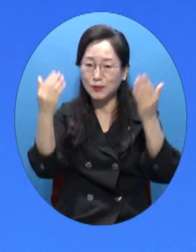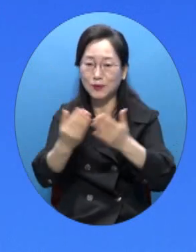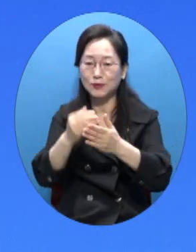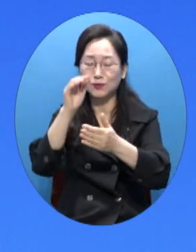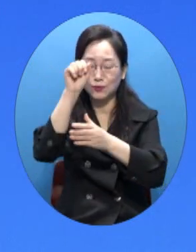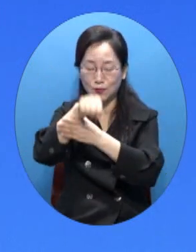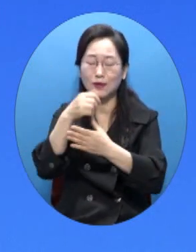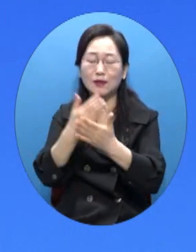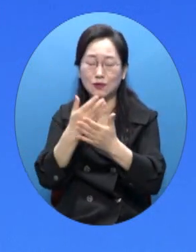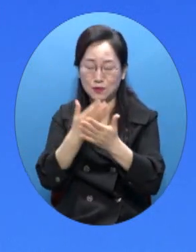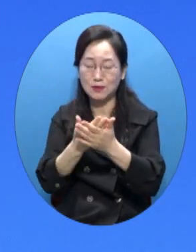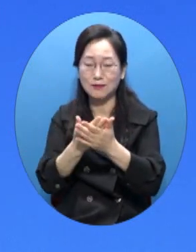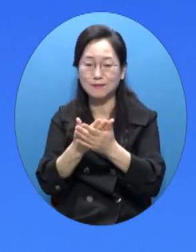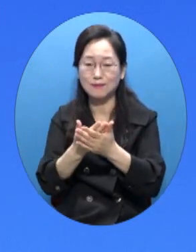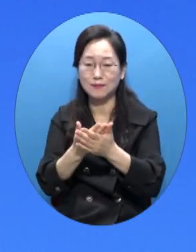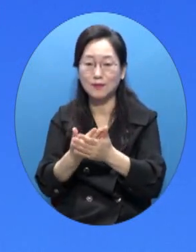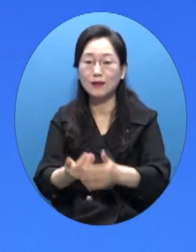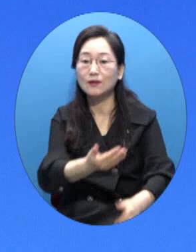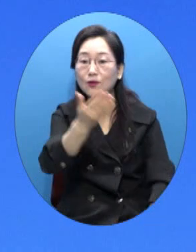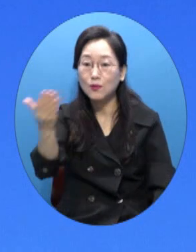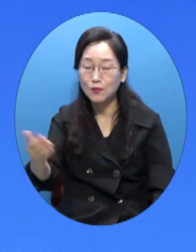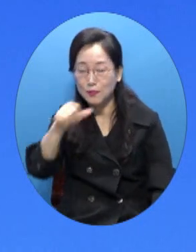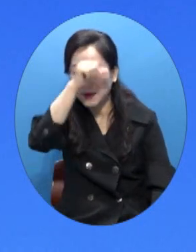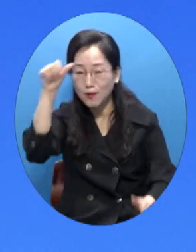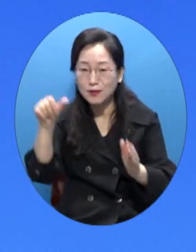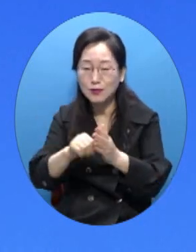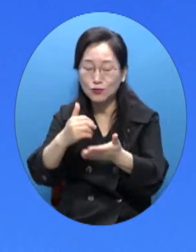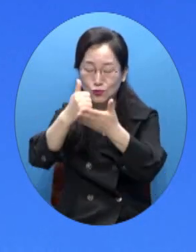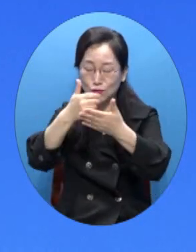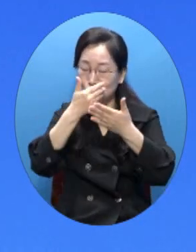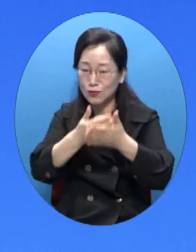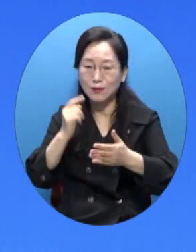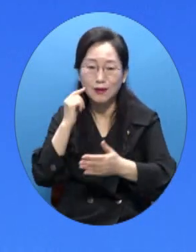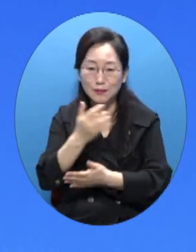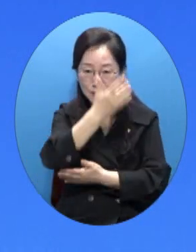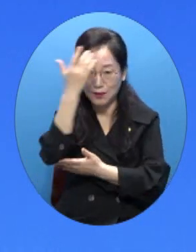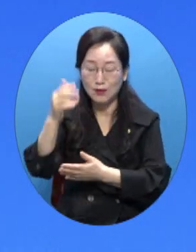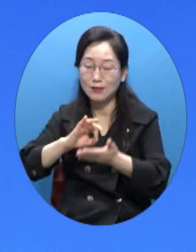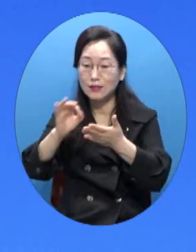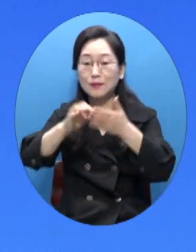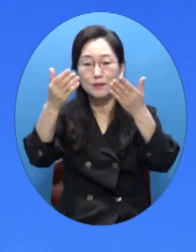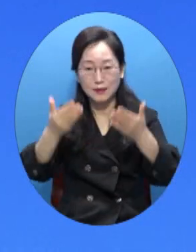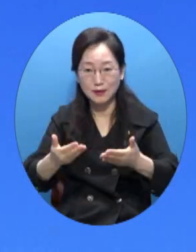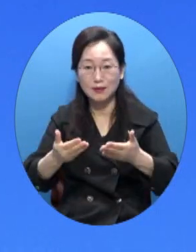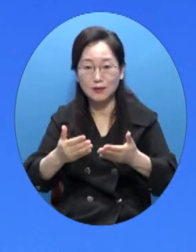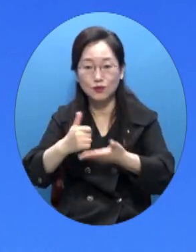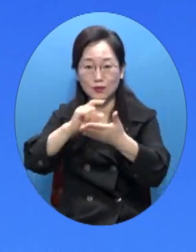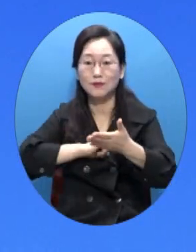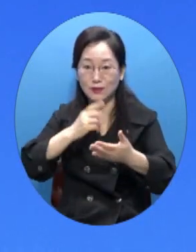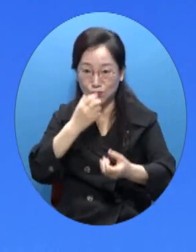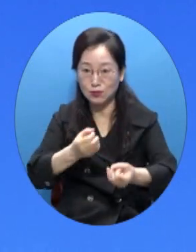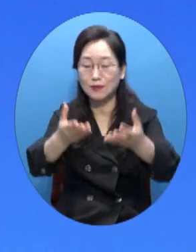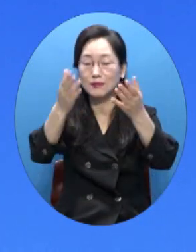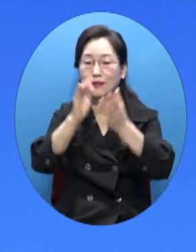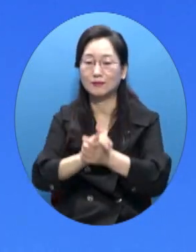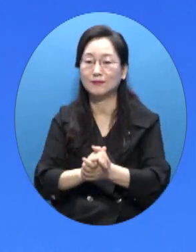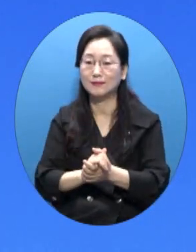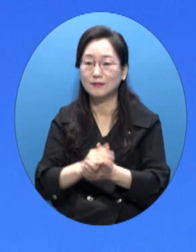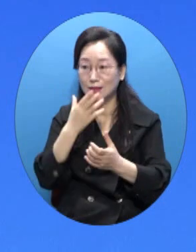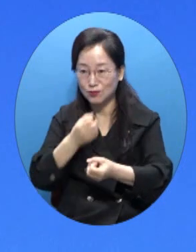하여 주시옵소서. 여러분 한 평생 주 앞에 귀하게 아름답게 쓰임받는 여러분 모두가 되기를 주님으로